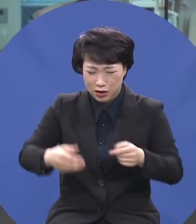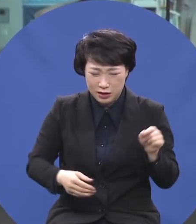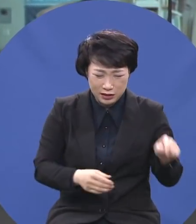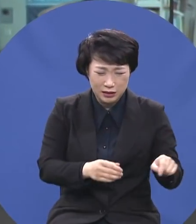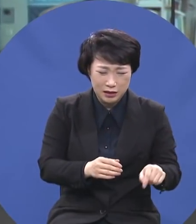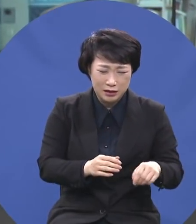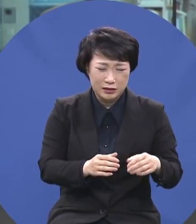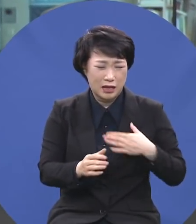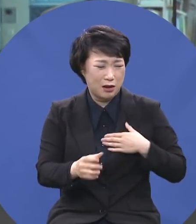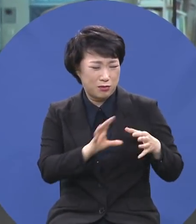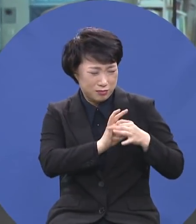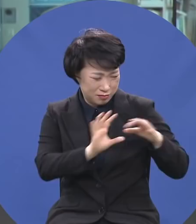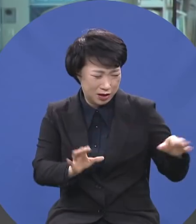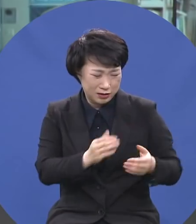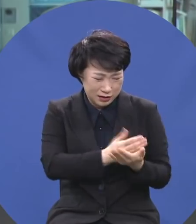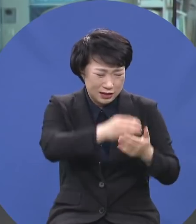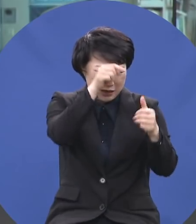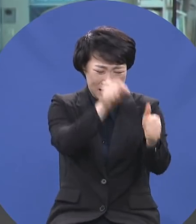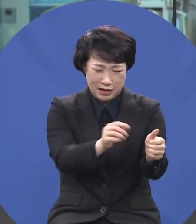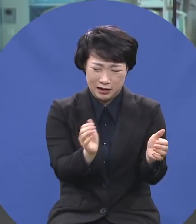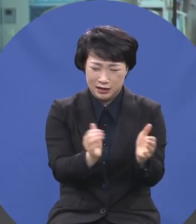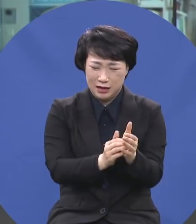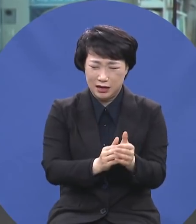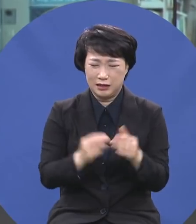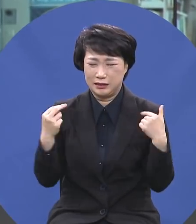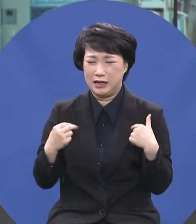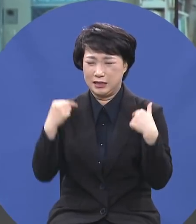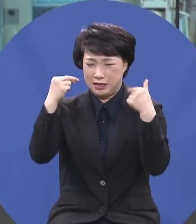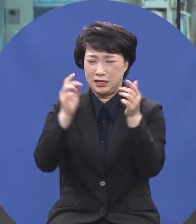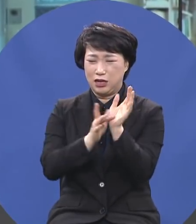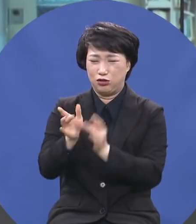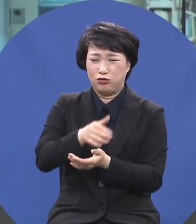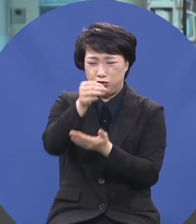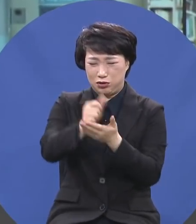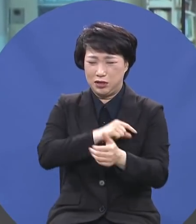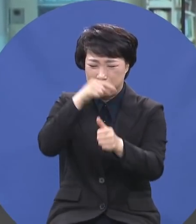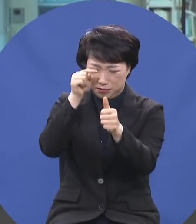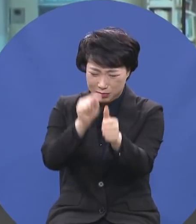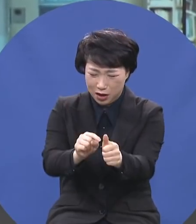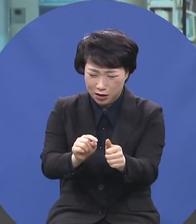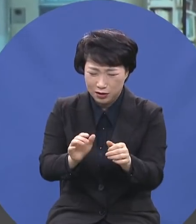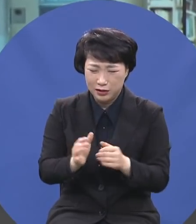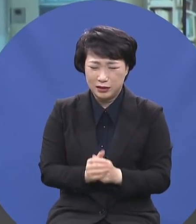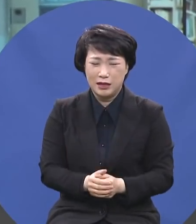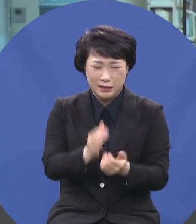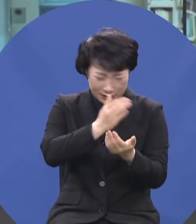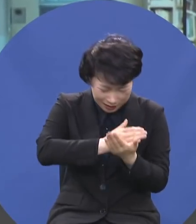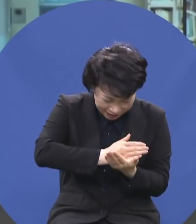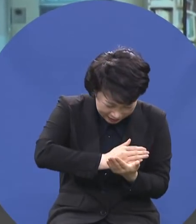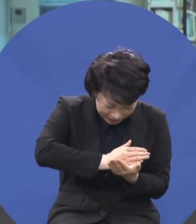너는 상관할 게 없으니 떠나가라. 나사렛 예수님의 이름 명령으로 명하노니